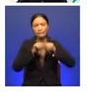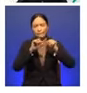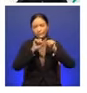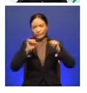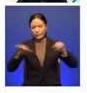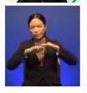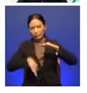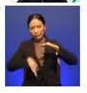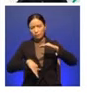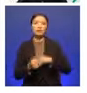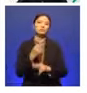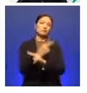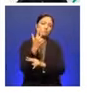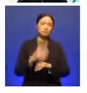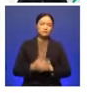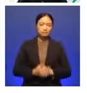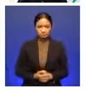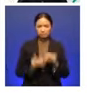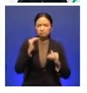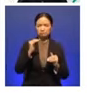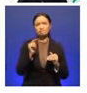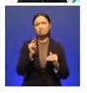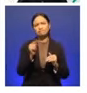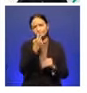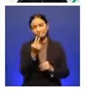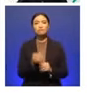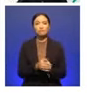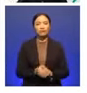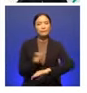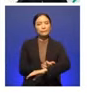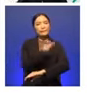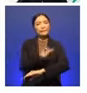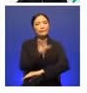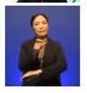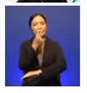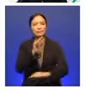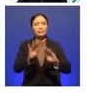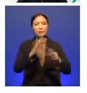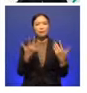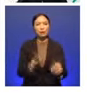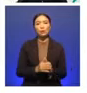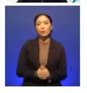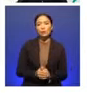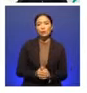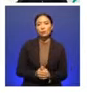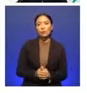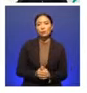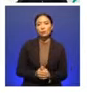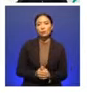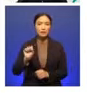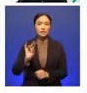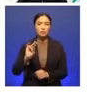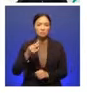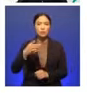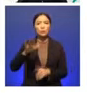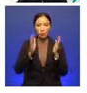ล้วก็ความเหลื่อมล้ำในเรื่องนี้นะฮะก็จากกราฟก็เช่นเดียวกันนะฮะคือข้าราชการประมาณ 870,000 คนเราได้รับงบประมาณสู